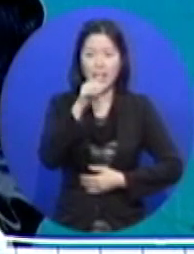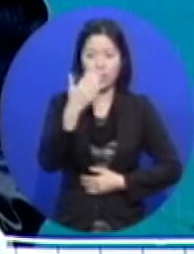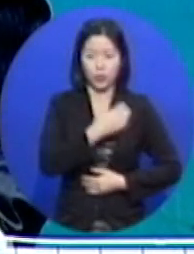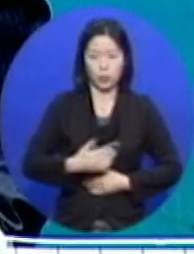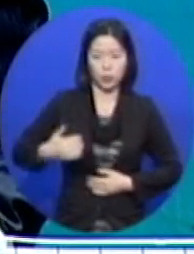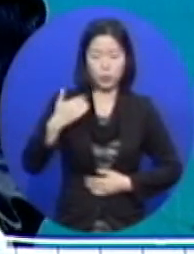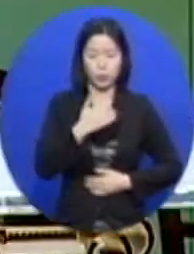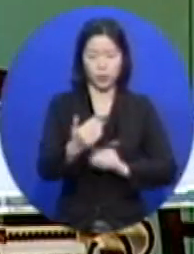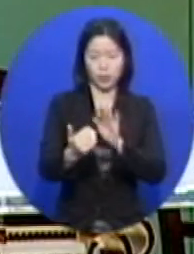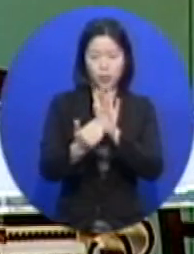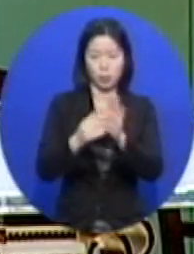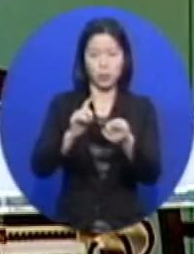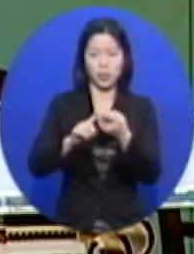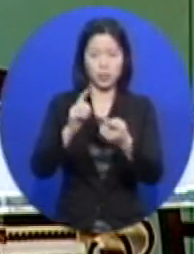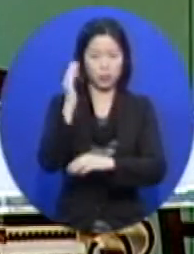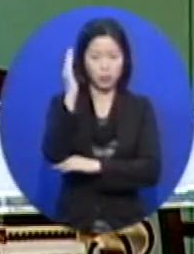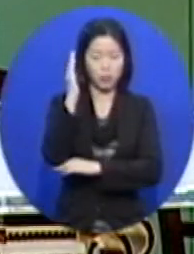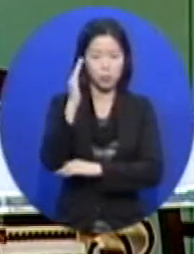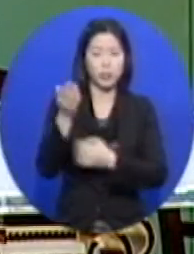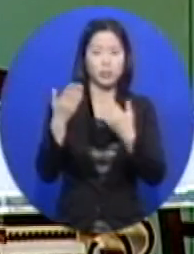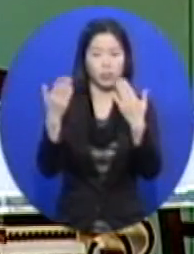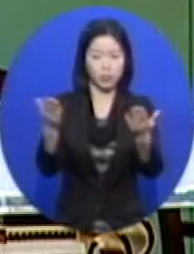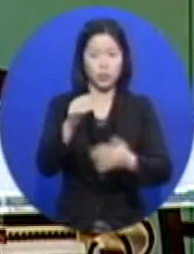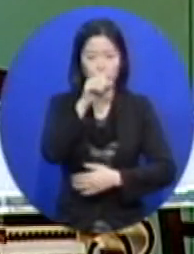것이 옳겠다 고 생각이 들었습니다